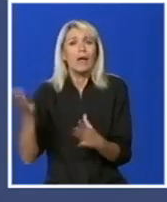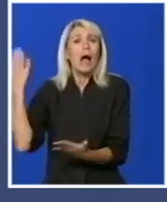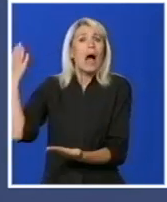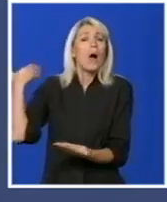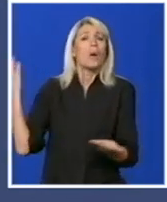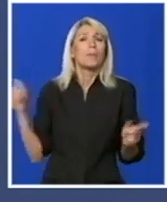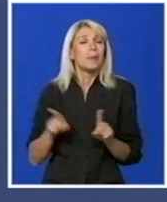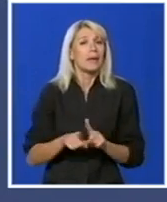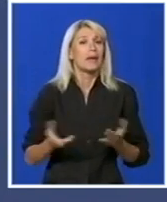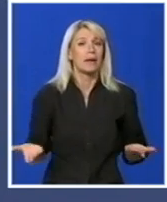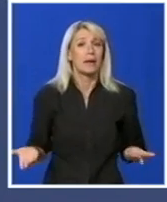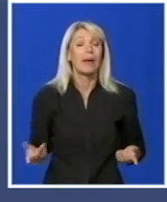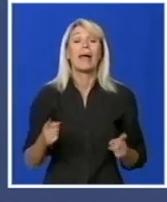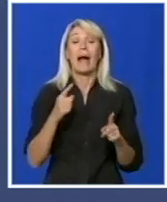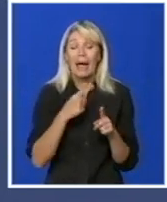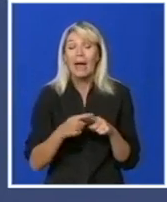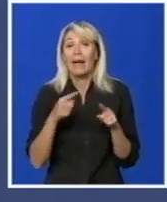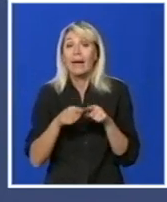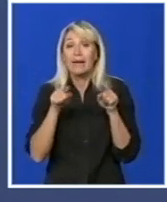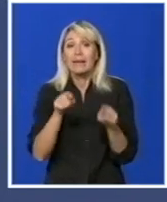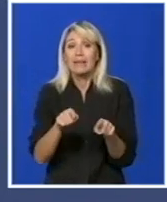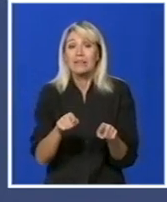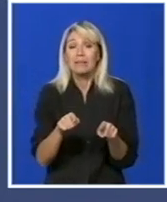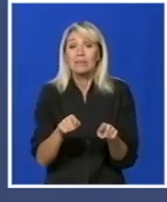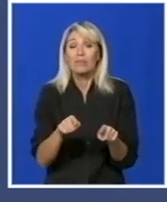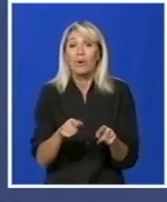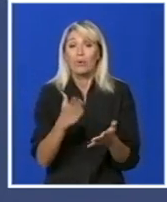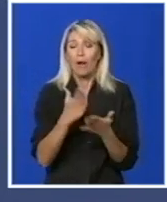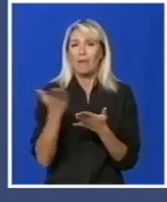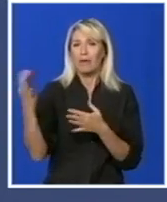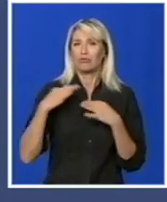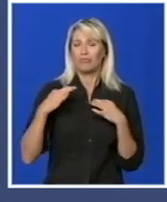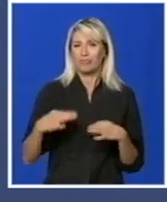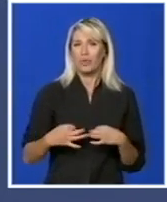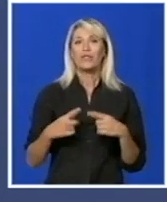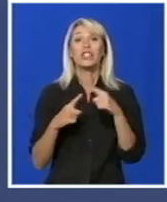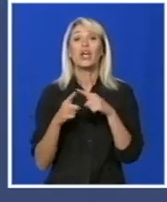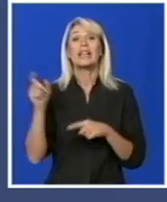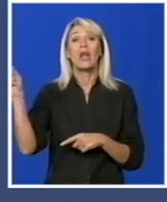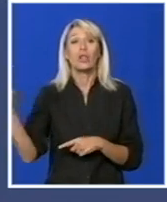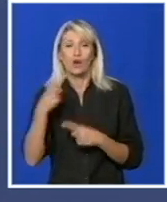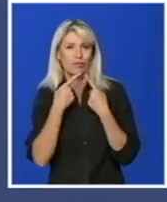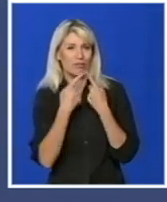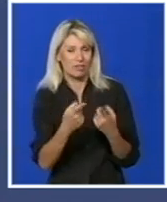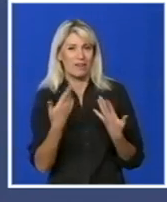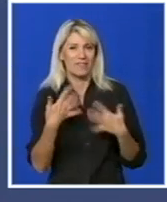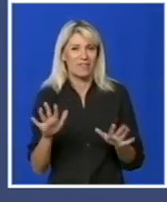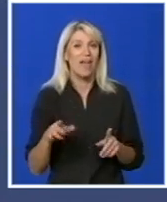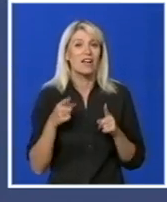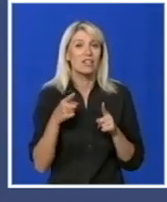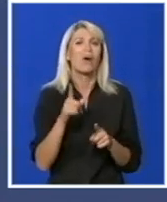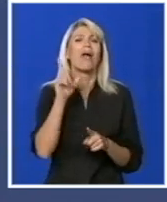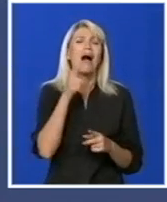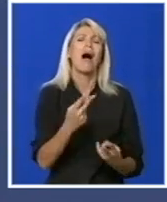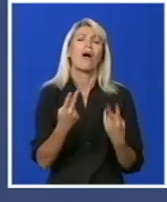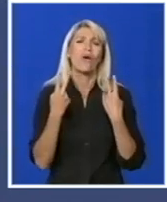našem režimu rada. Zbog toga je upravo ovo što je profesor Teodorović i govorio, izuzetno bitno